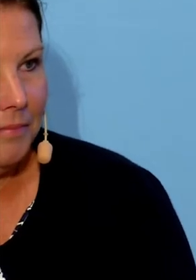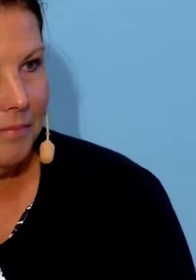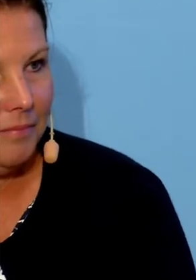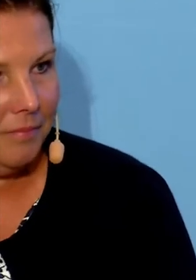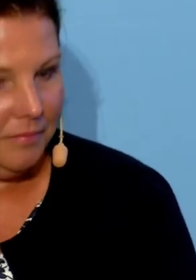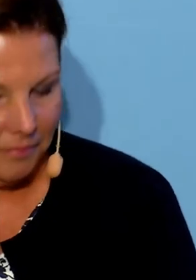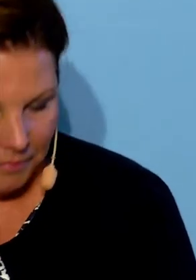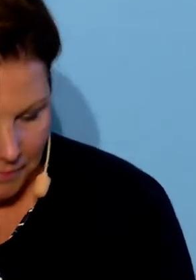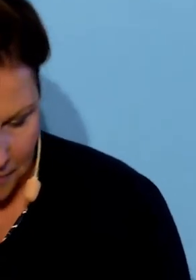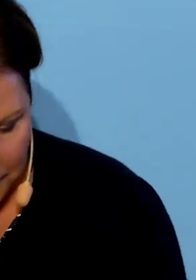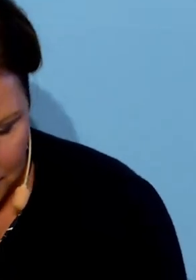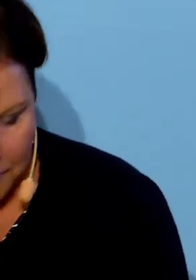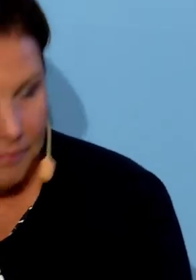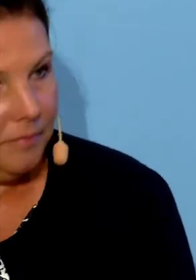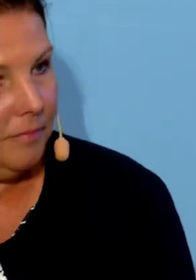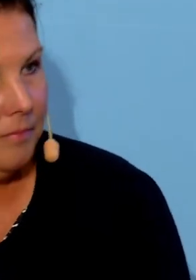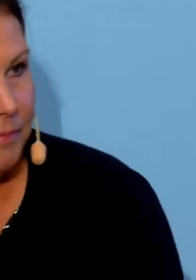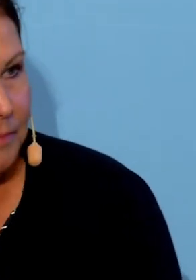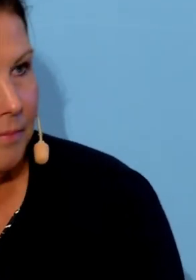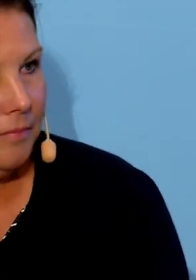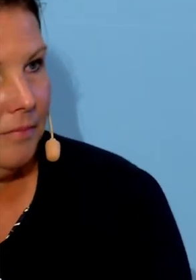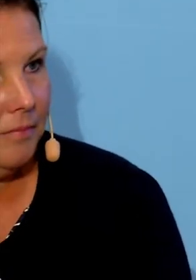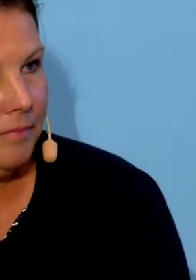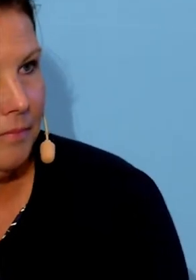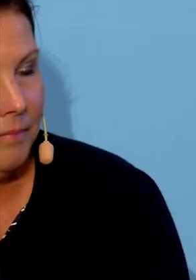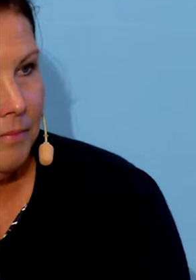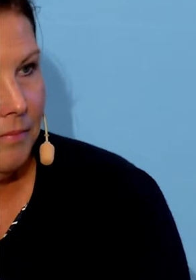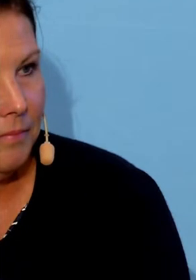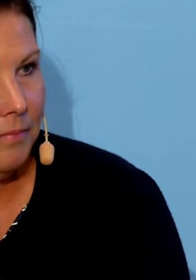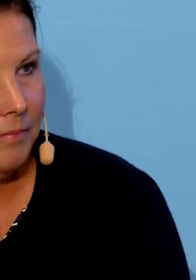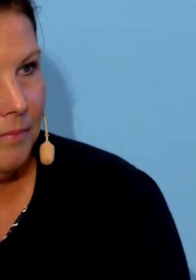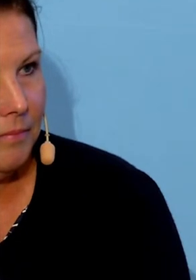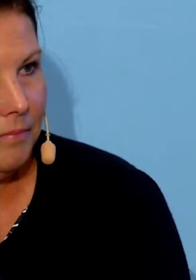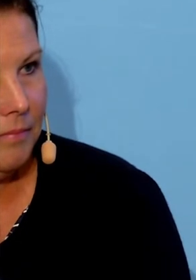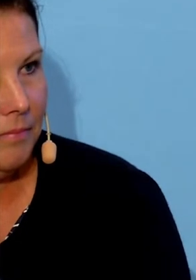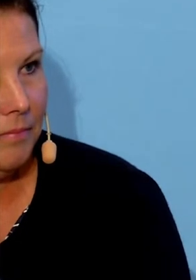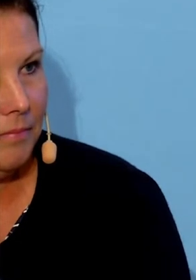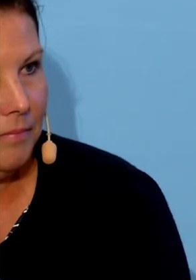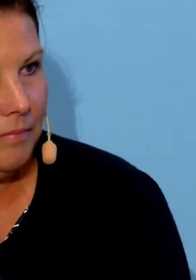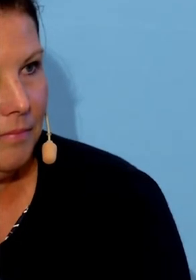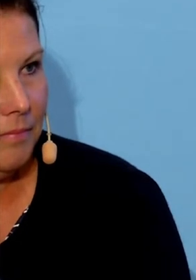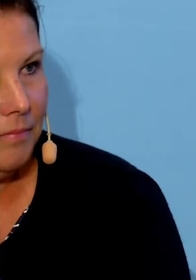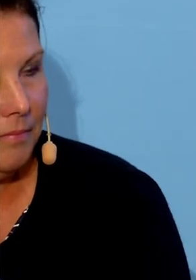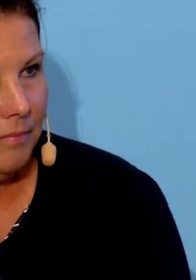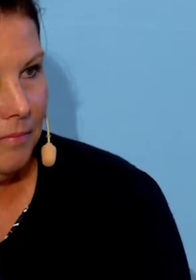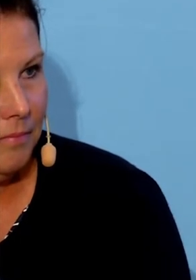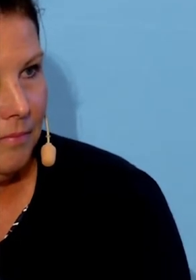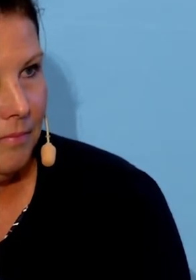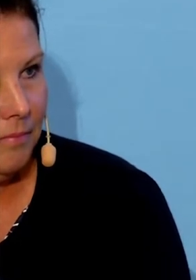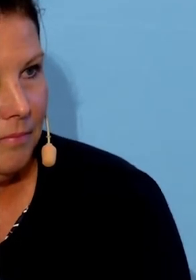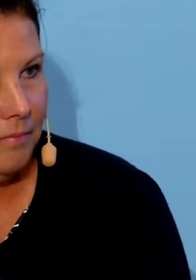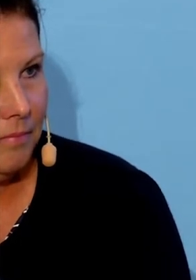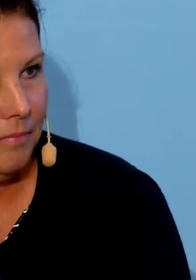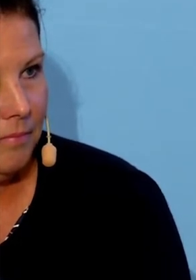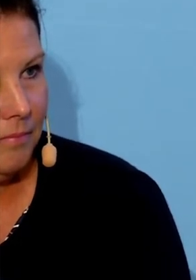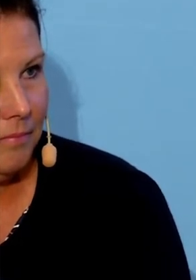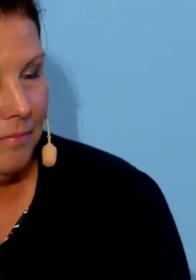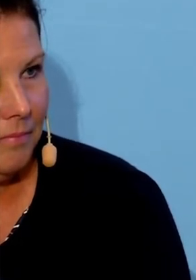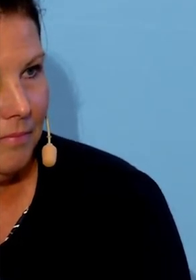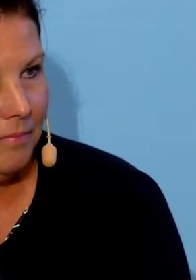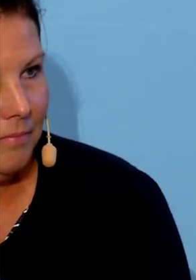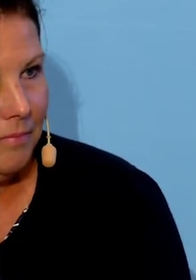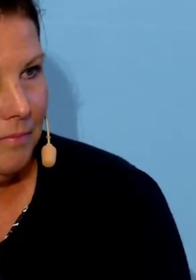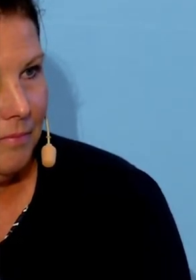sedan. Pratade om hållbarhet, hur vi jobbar som företag. Och det var flera som kom fram efter och sa att men jag läser ekonomi, men jag vill ju jobba med hållbarhet. Skulle